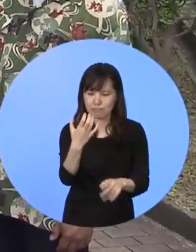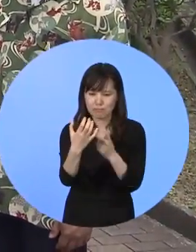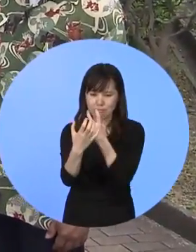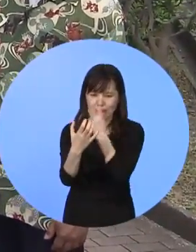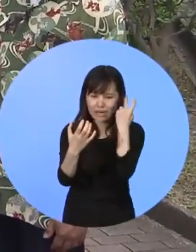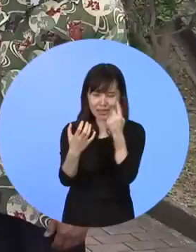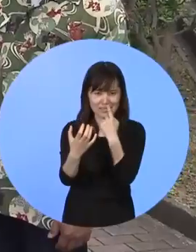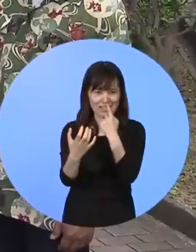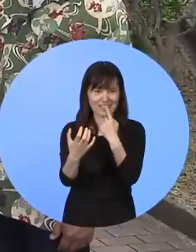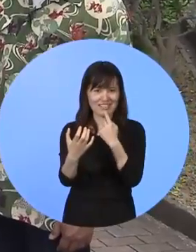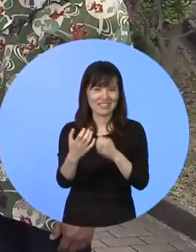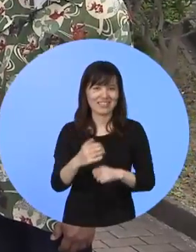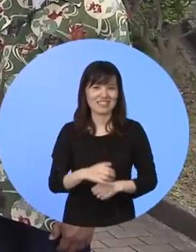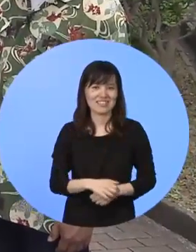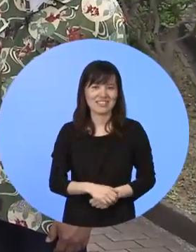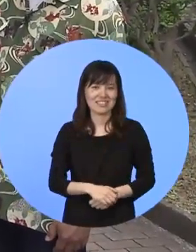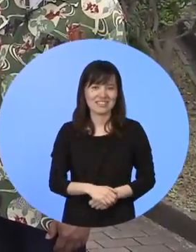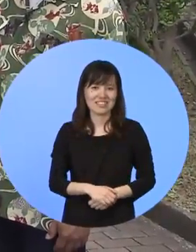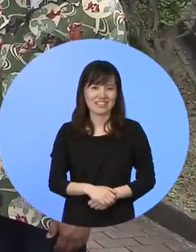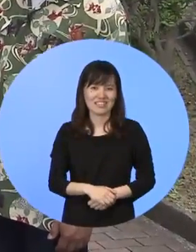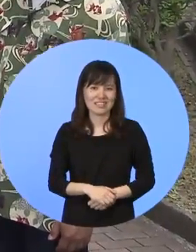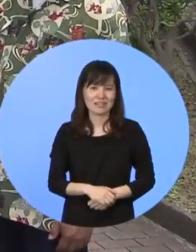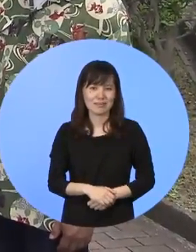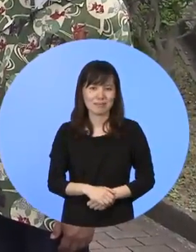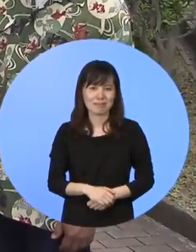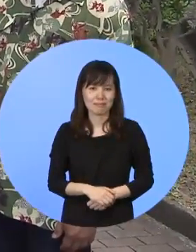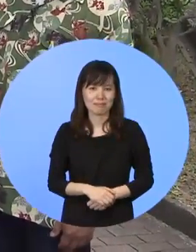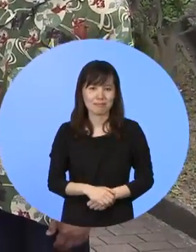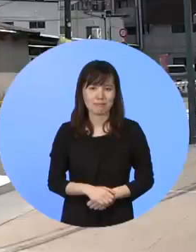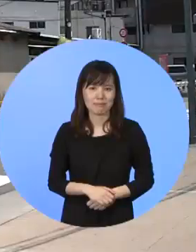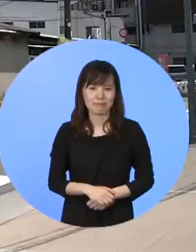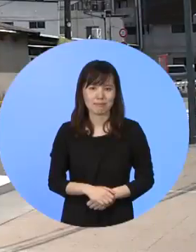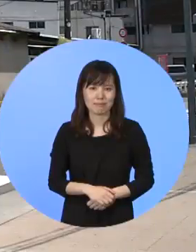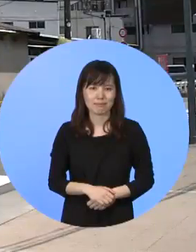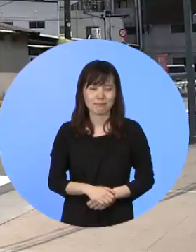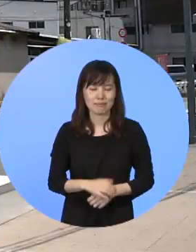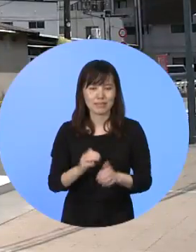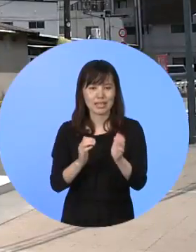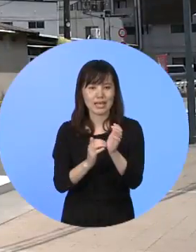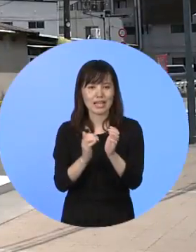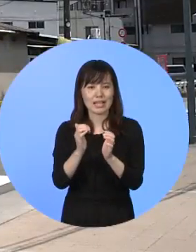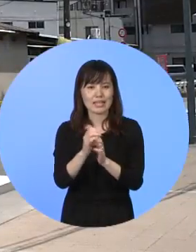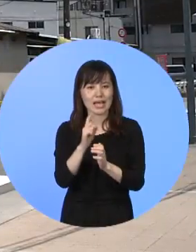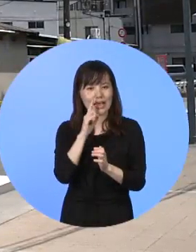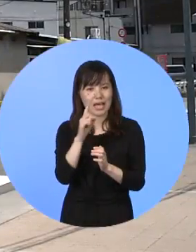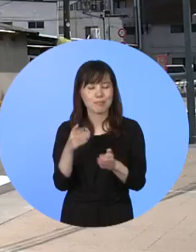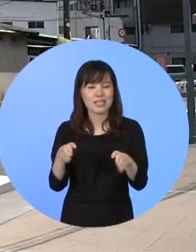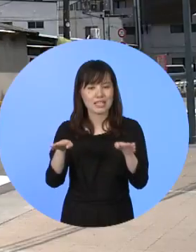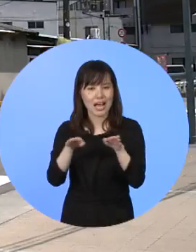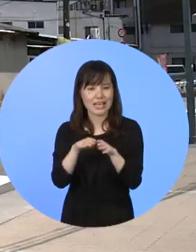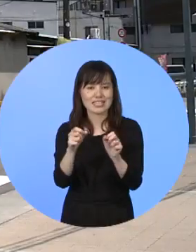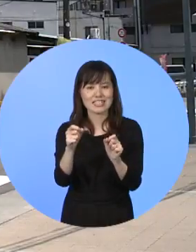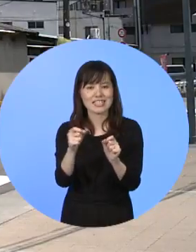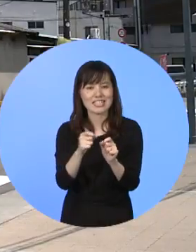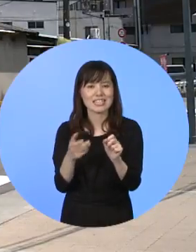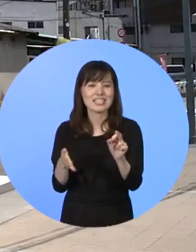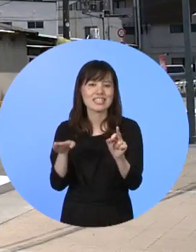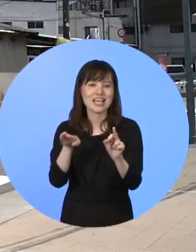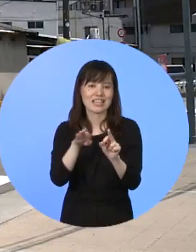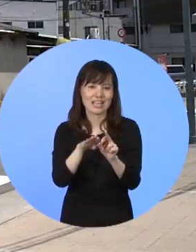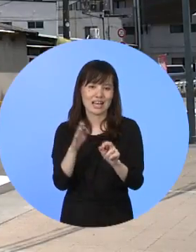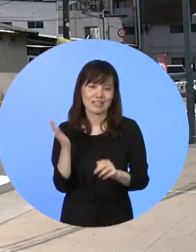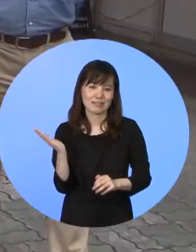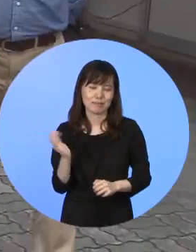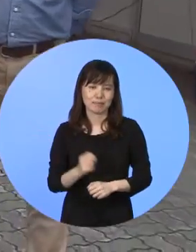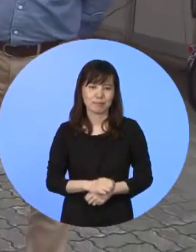めて発見したという、そういう証拠品ですね。 竹見台近隣センターへとやってきましたよ。